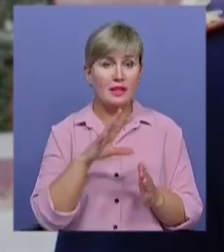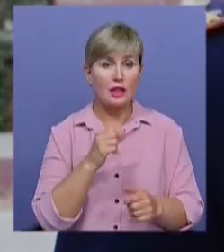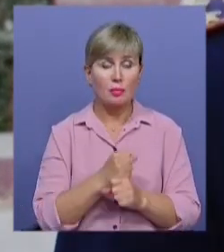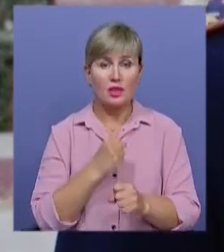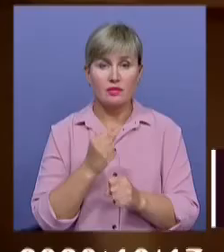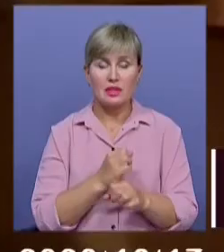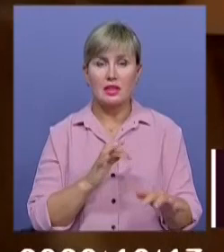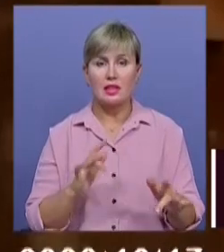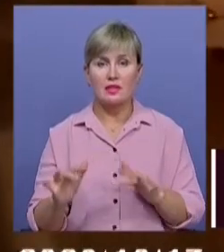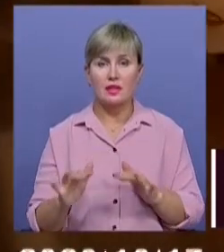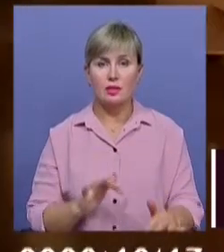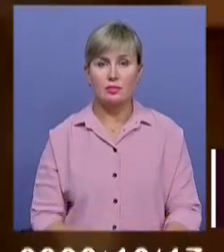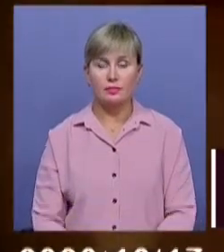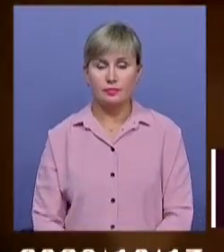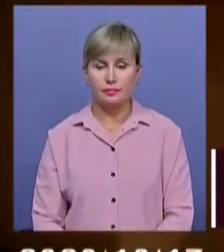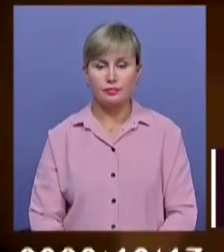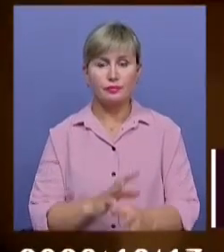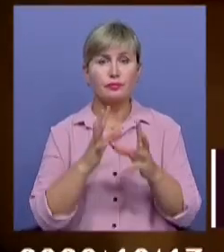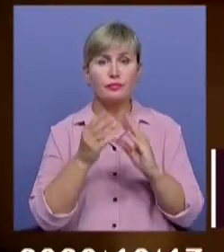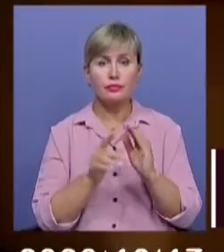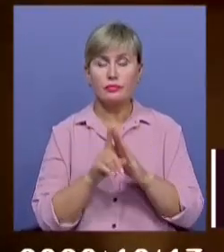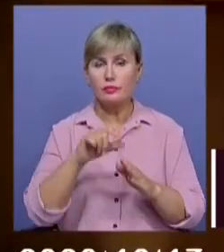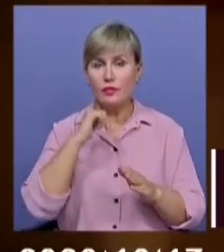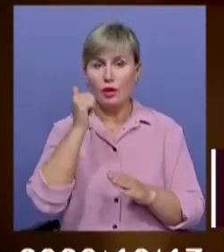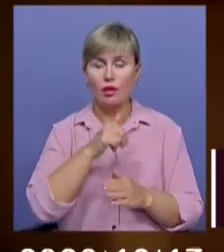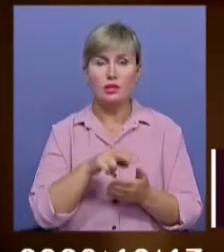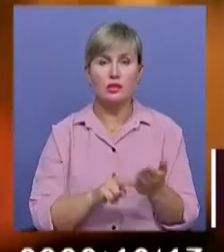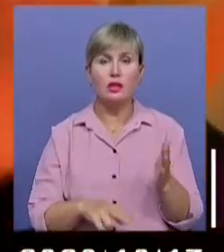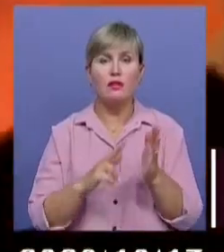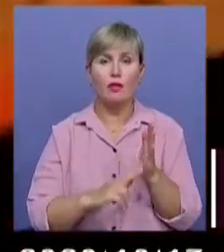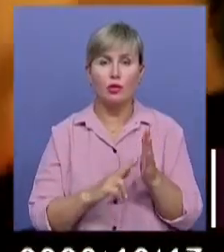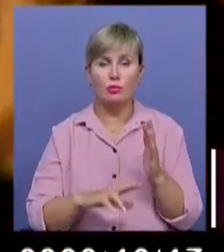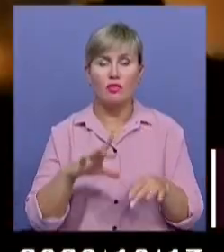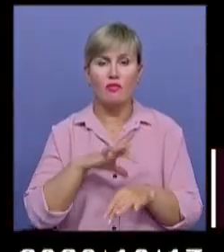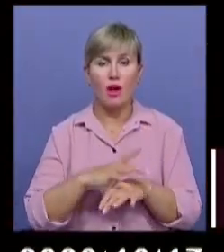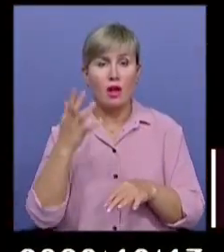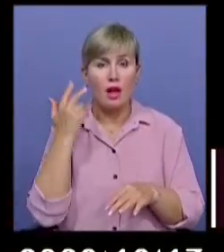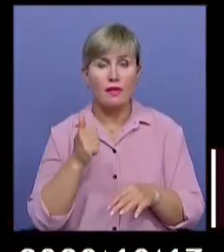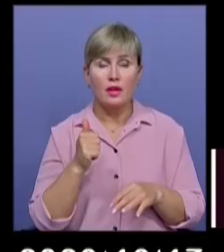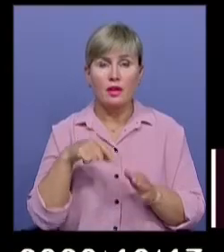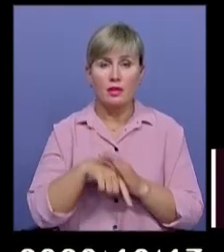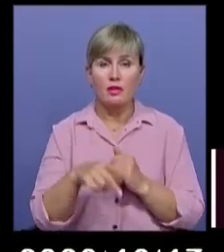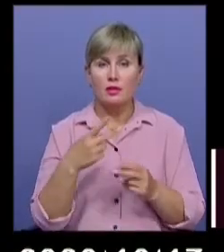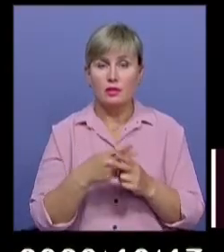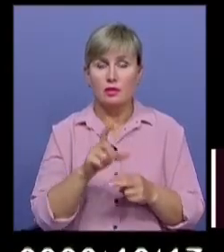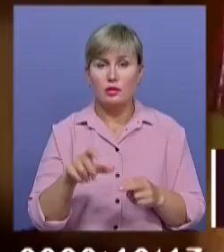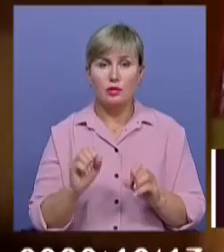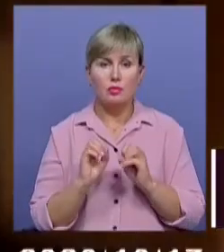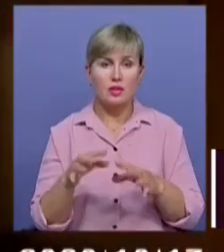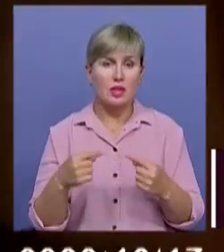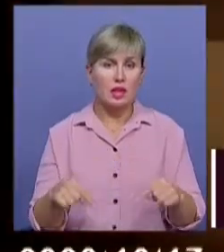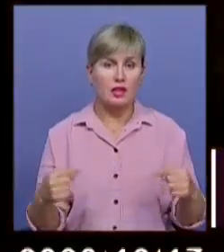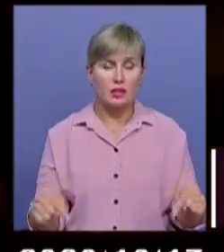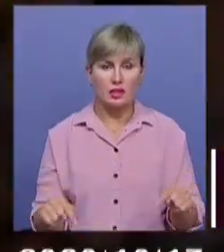произведенных действий. Всего же с начала года зарегистрировано 80 фактов, когда из стен колонии арестанты бросали